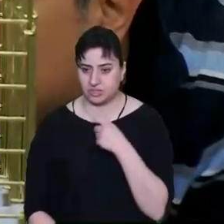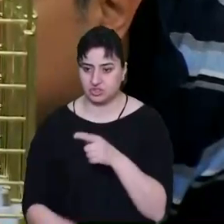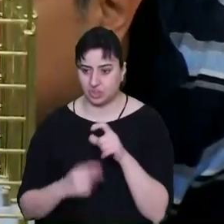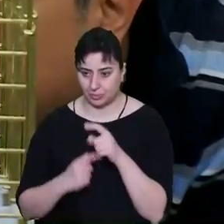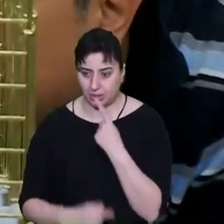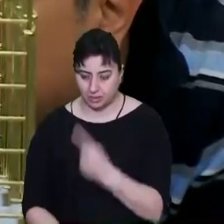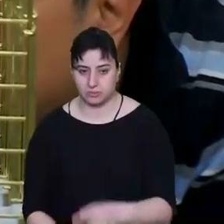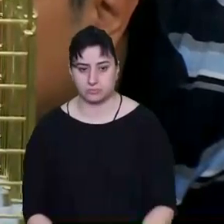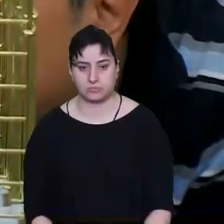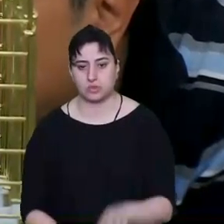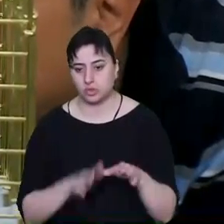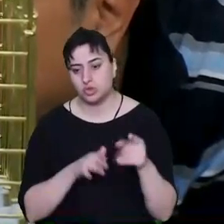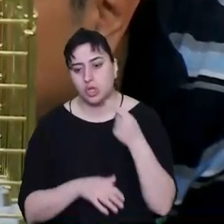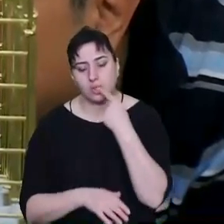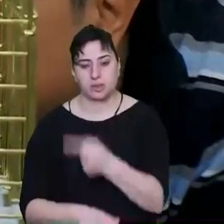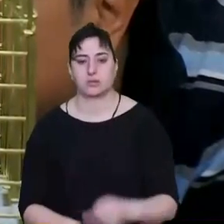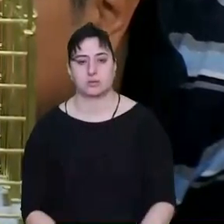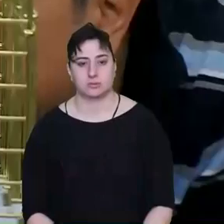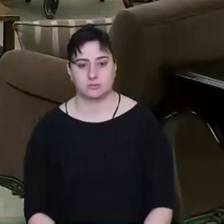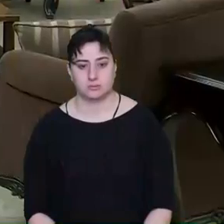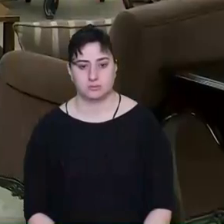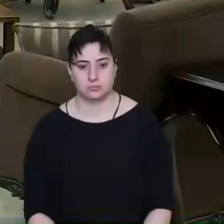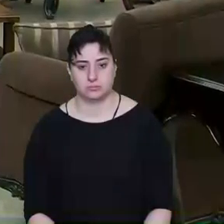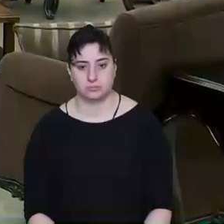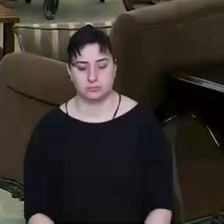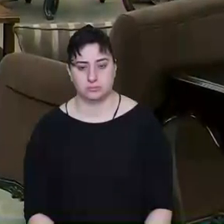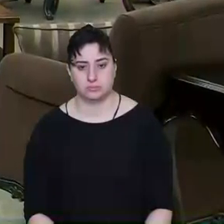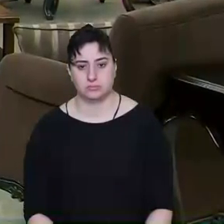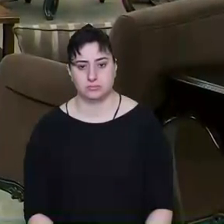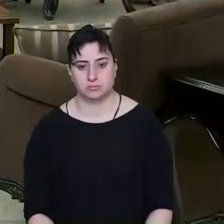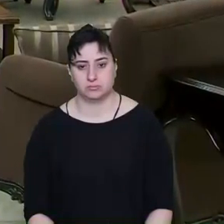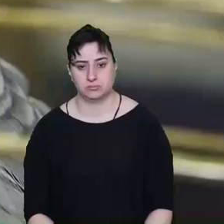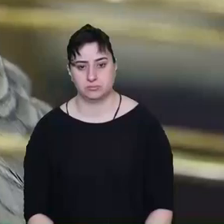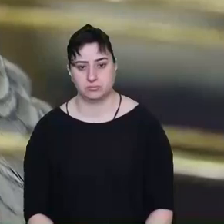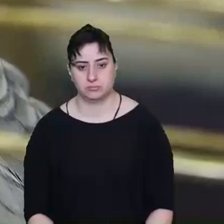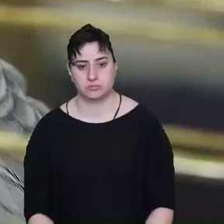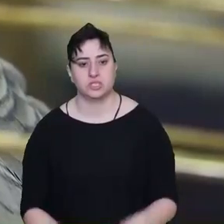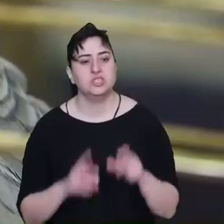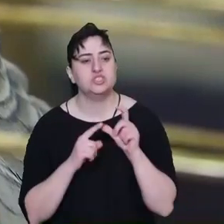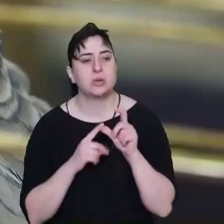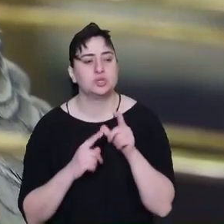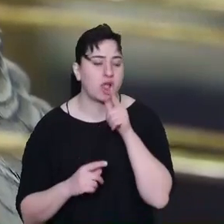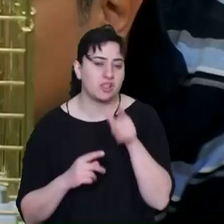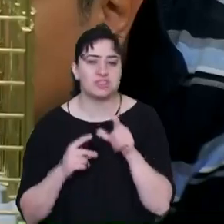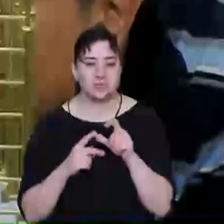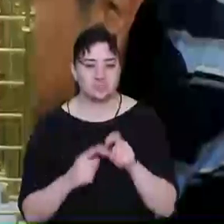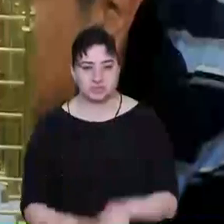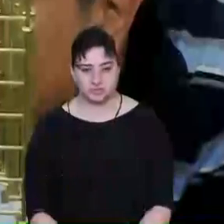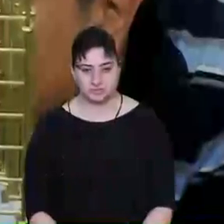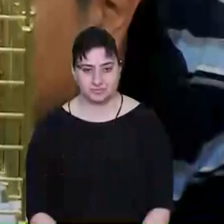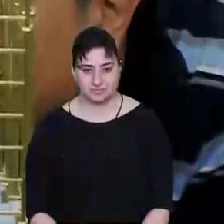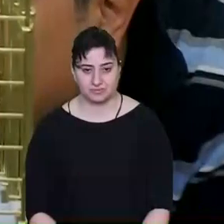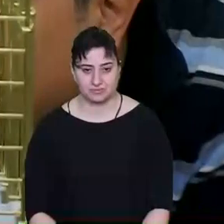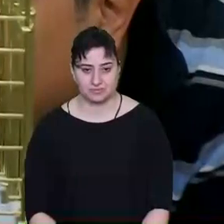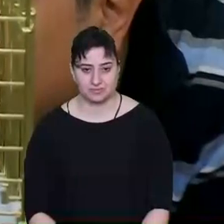şapşal dedim ya? Kuş dedi sana şapşal diye. Yine dedi herhalde. Şapşal! Şapşal!